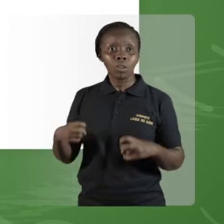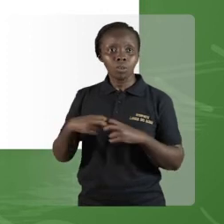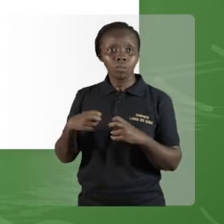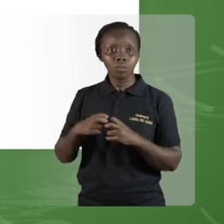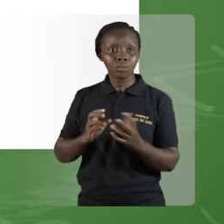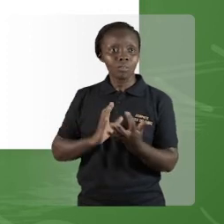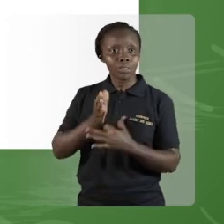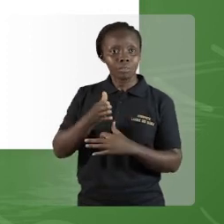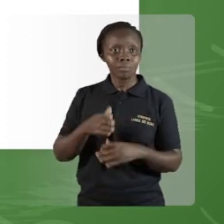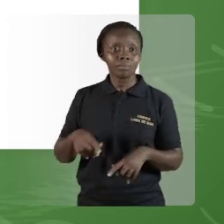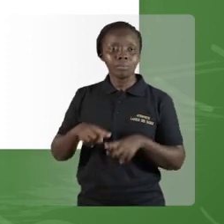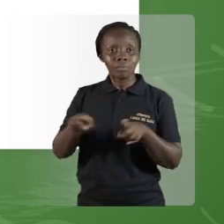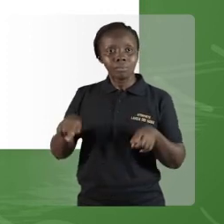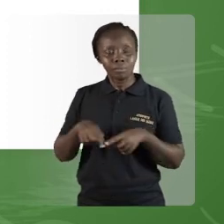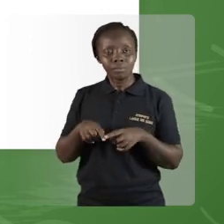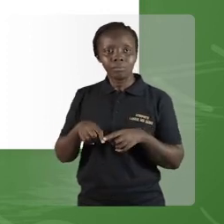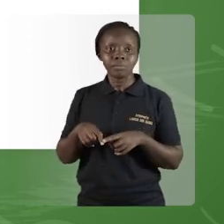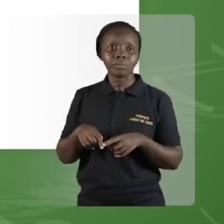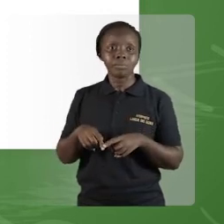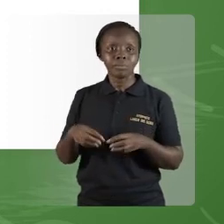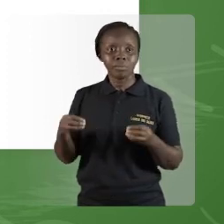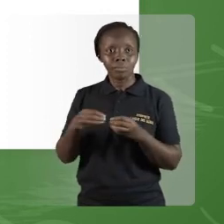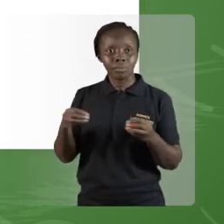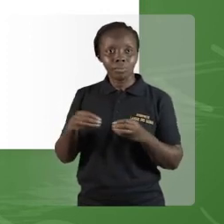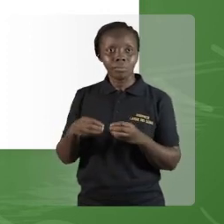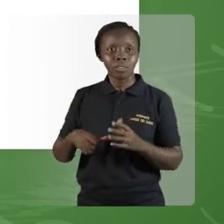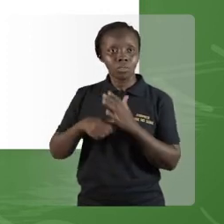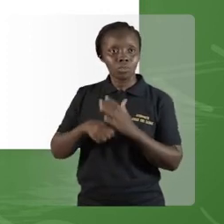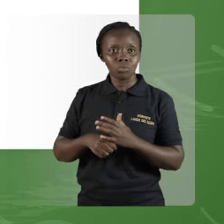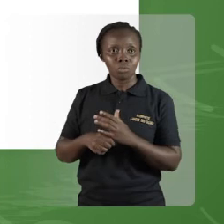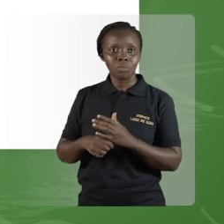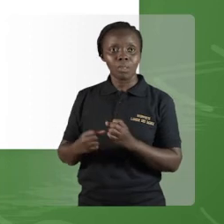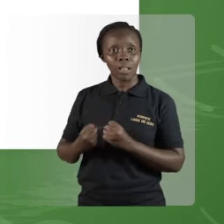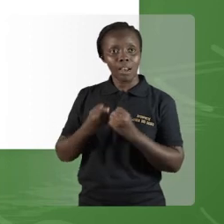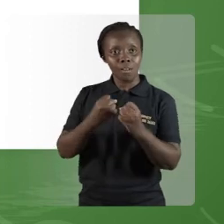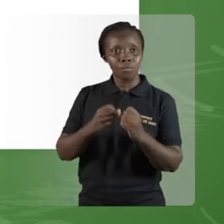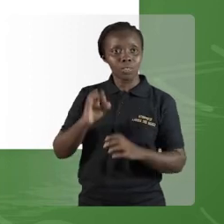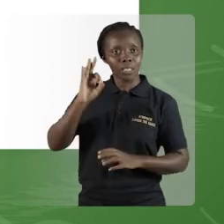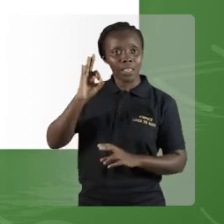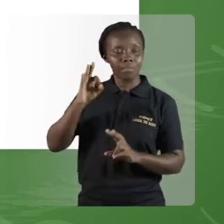dans un champ magnétique, il subit la force de Laplace.